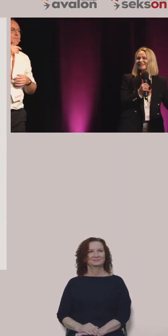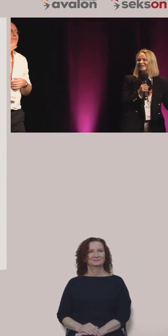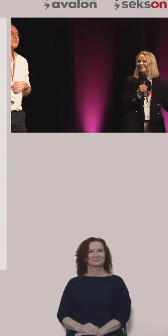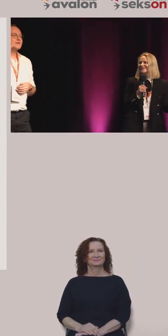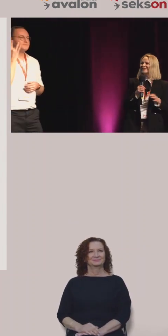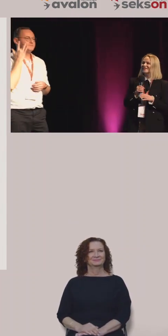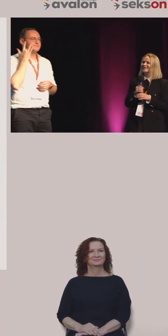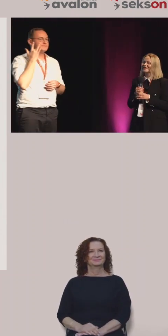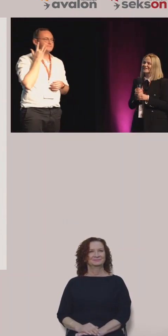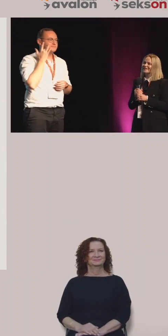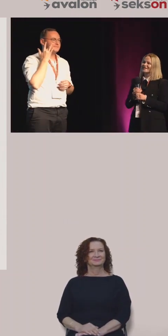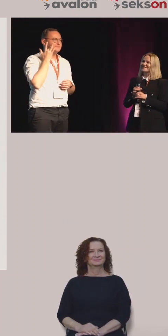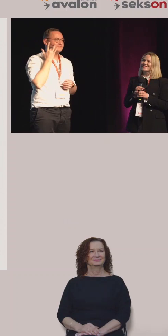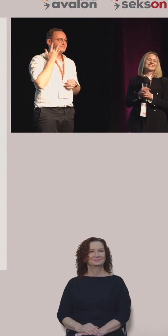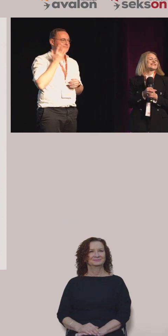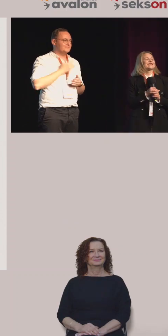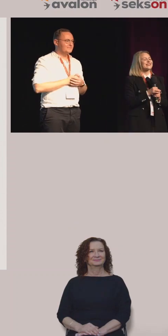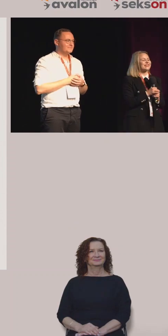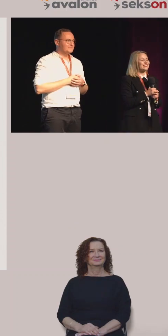Już wiem.